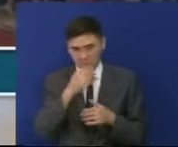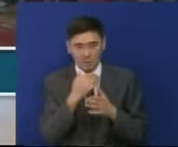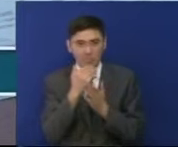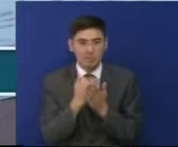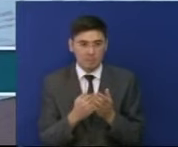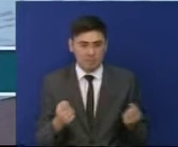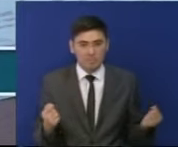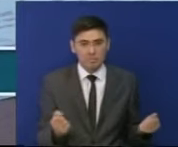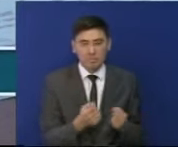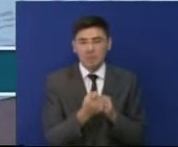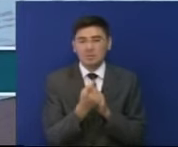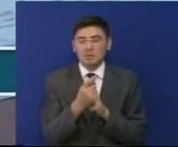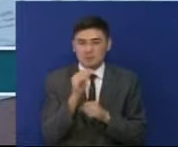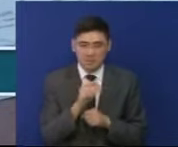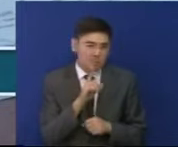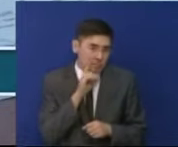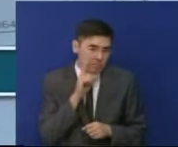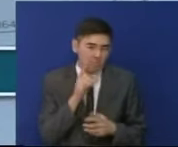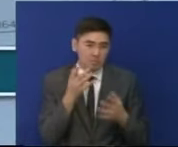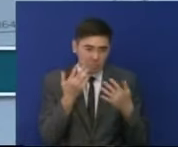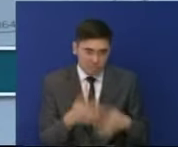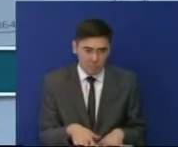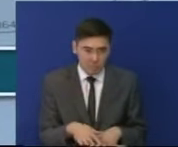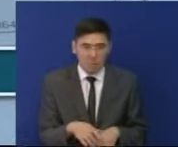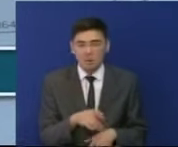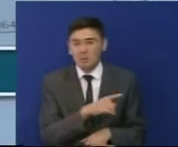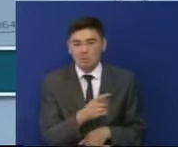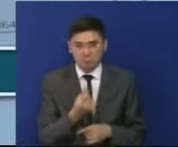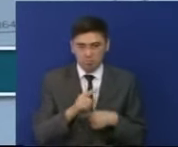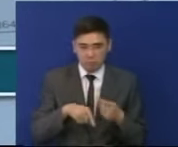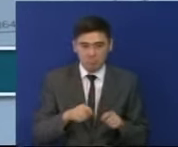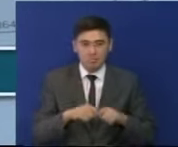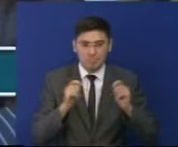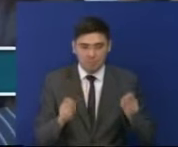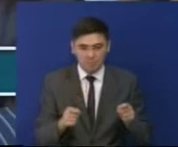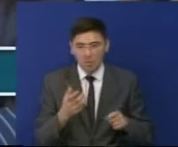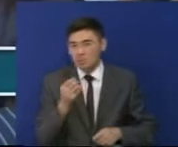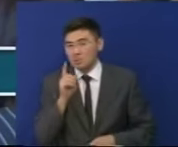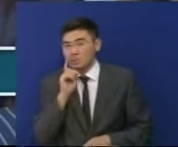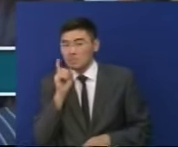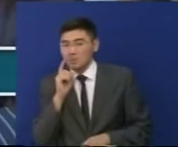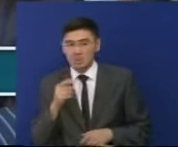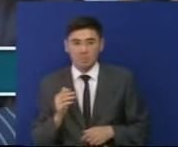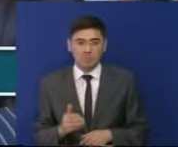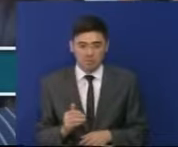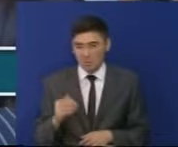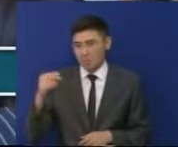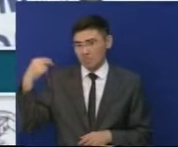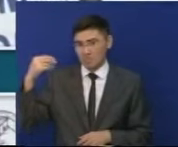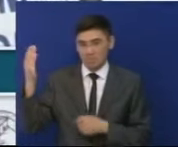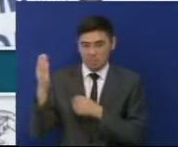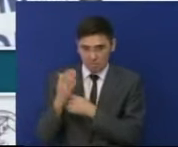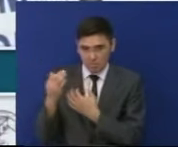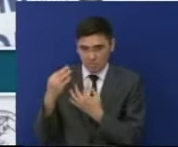бизнеса свыше 11 тысяч молодых людей уже успели стать успешными бизнесменами. Также молодых предпринимателей порадовало поручение президента